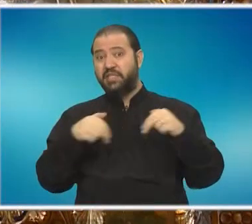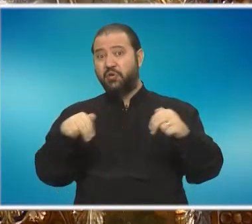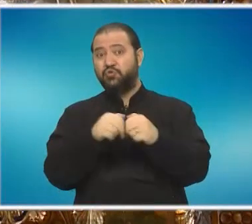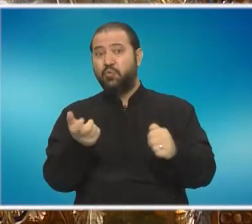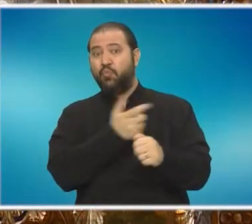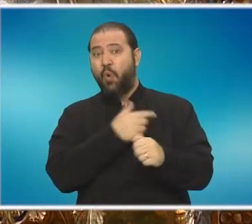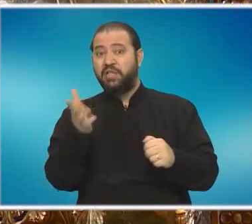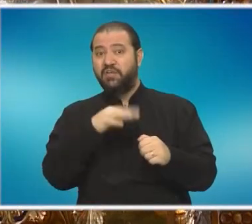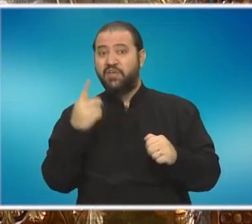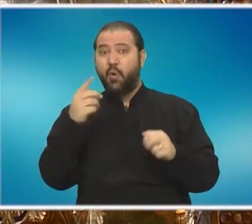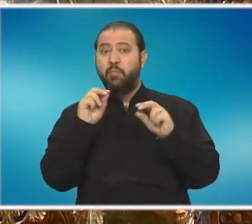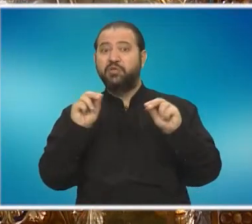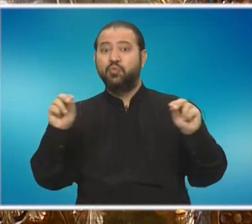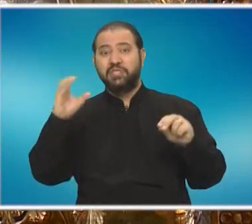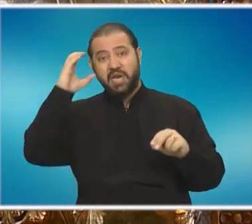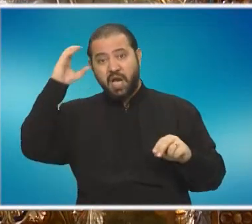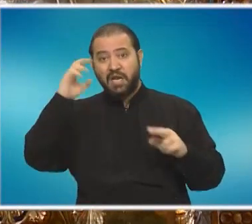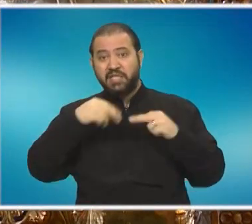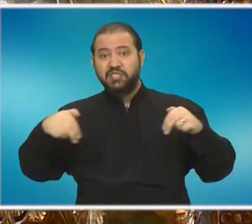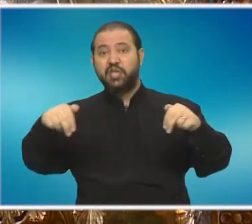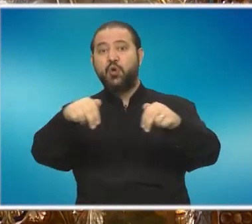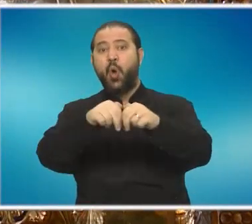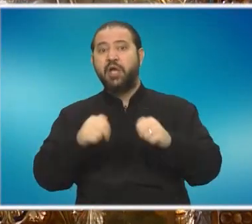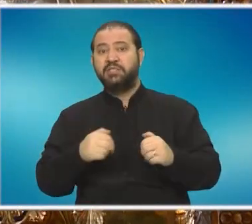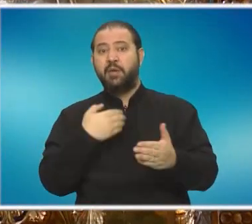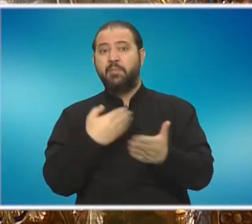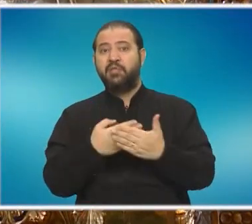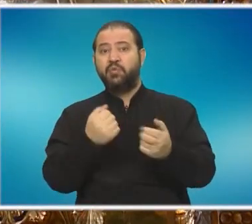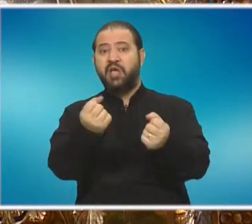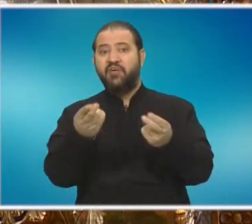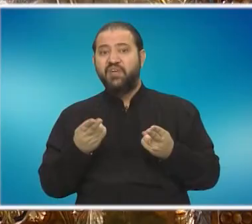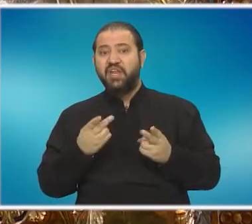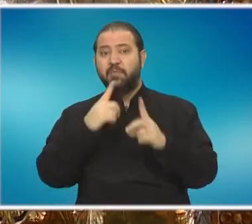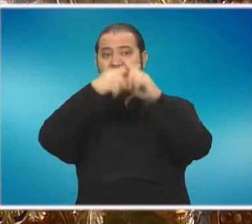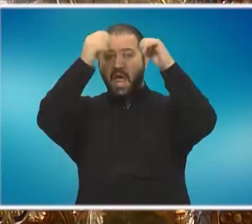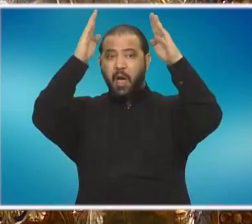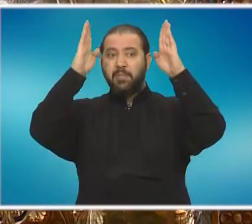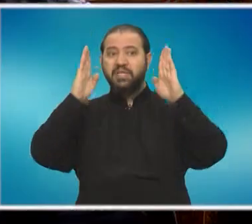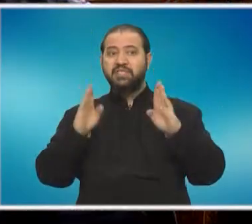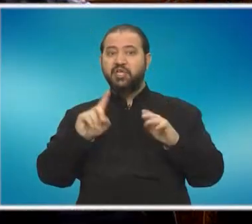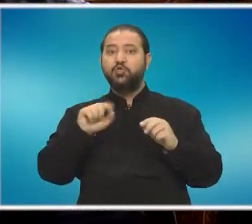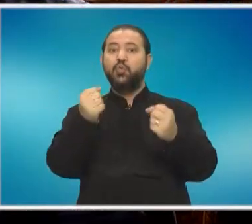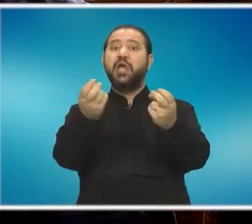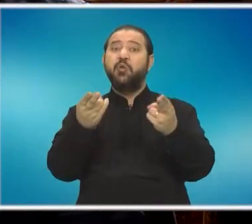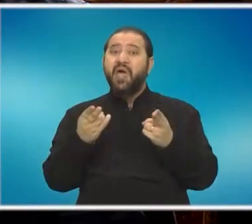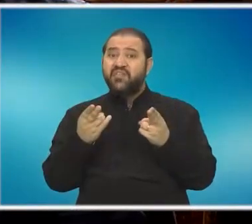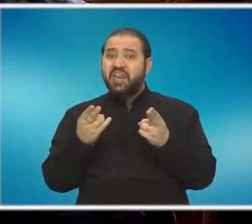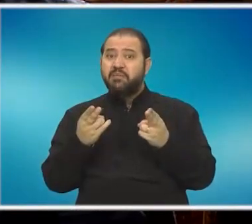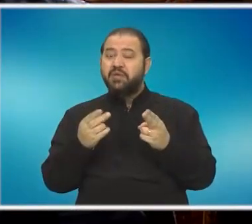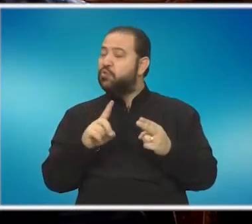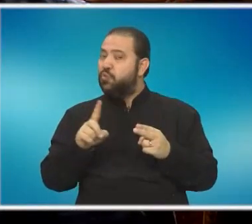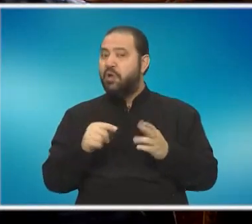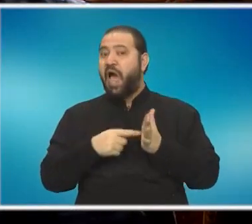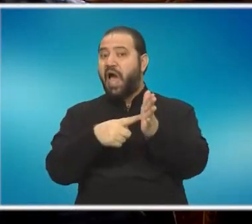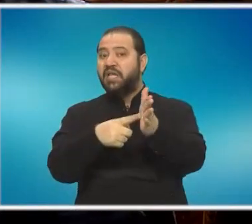pentru cei de lângă noi a credinței noastre, până la urmă? Faptul că venim, cum a spus, la biserică, și nu doar că venim la